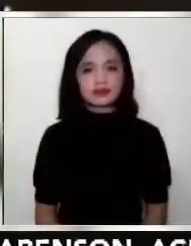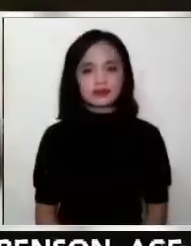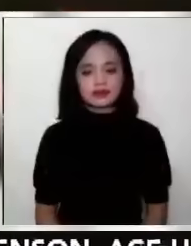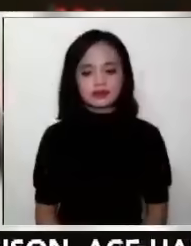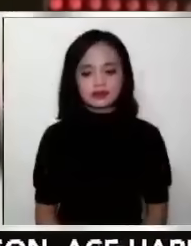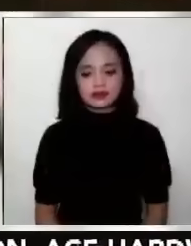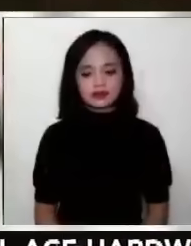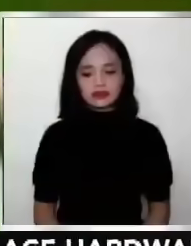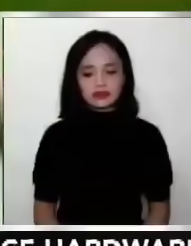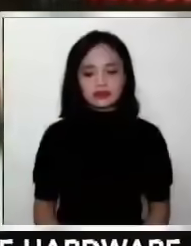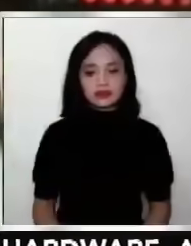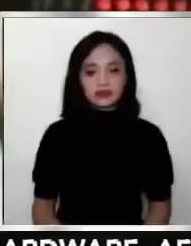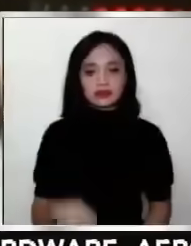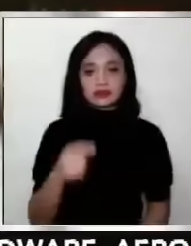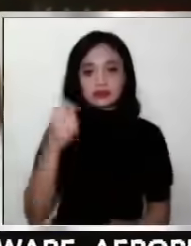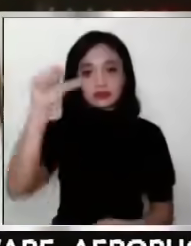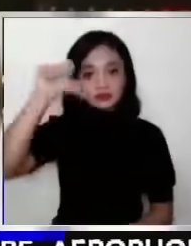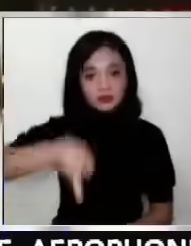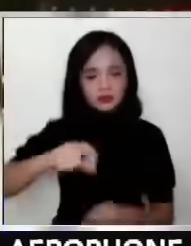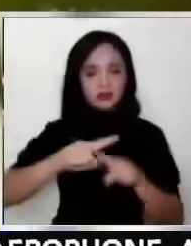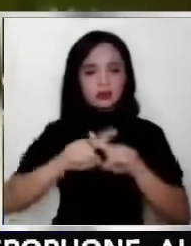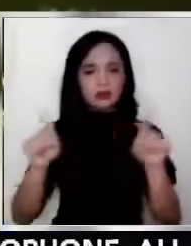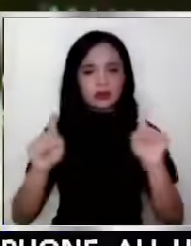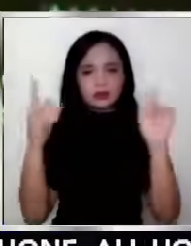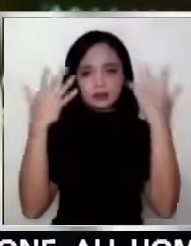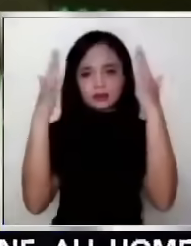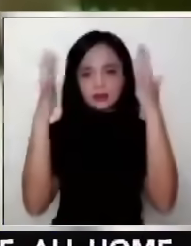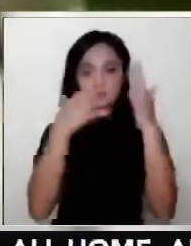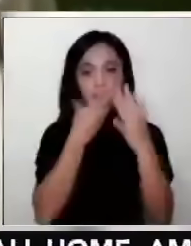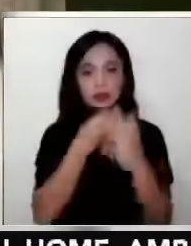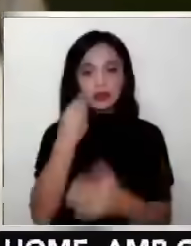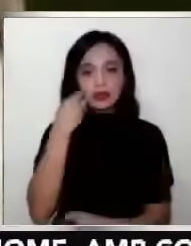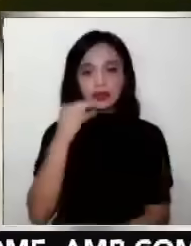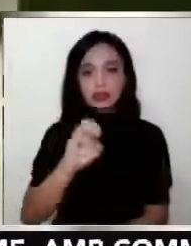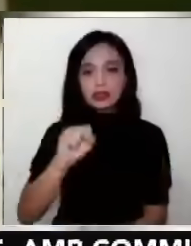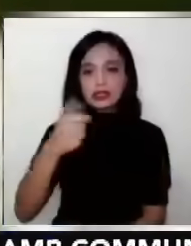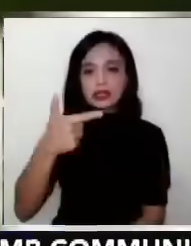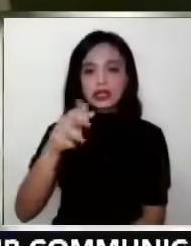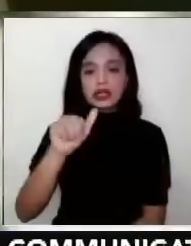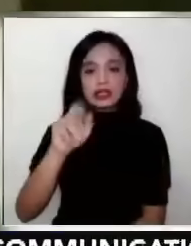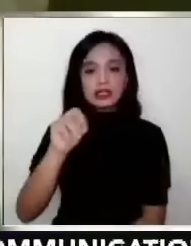corona. Pinalakpakan at hinangaan din si Miss Grand Sultan Kudarat.